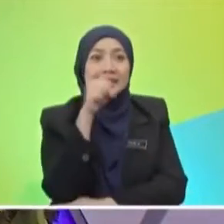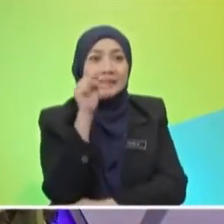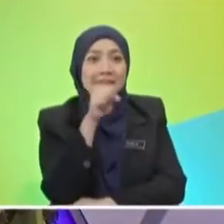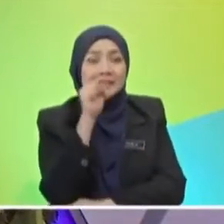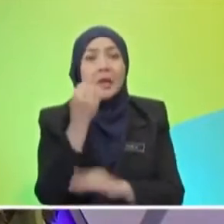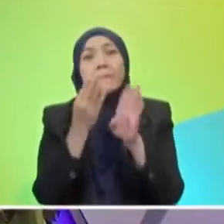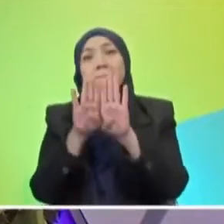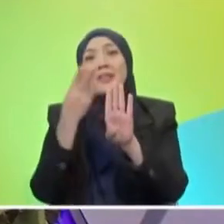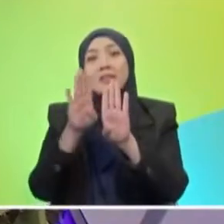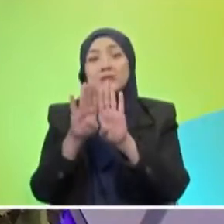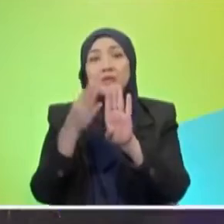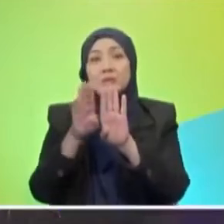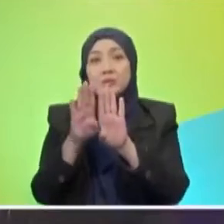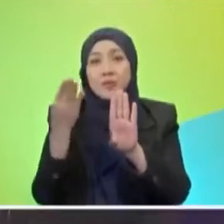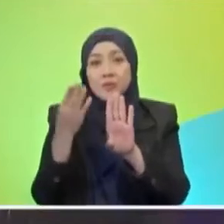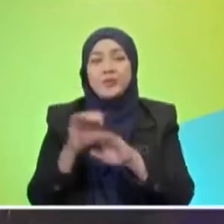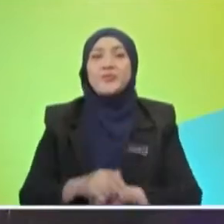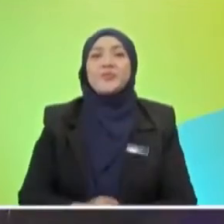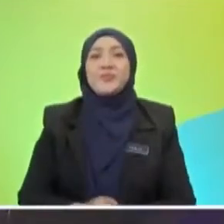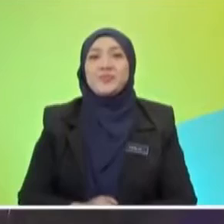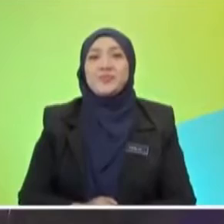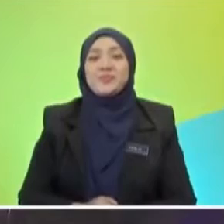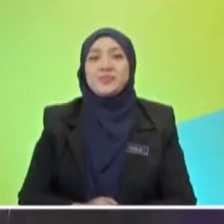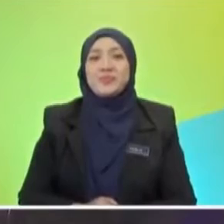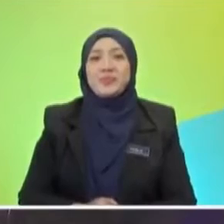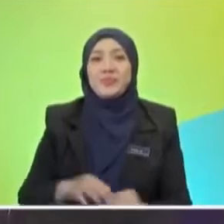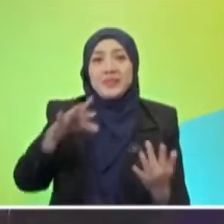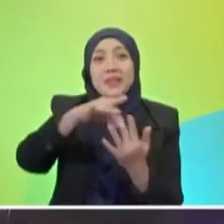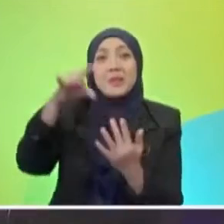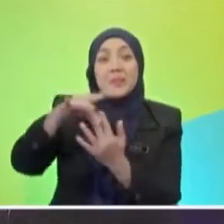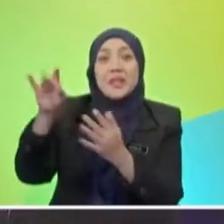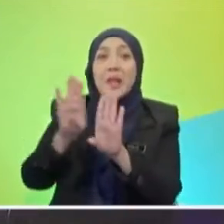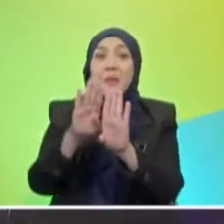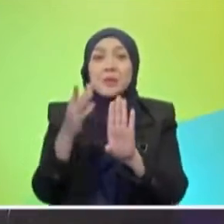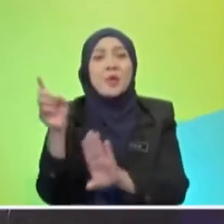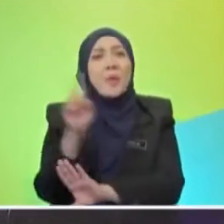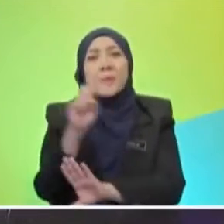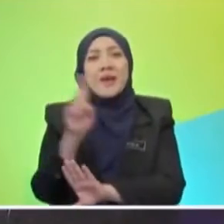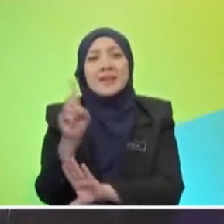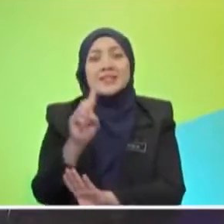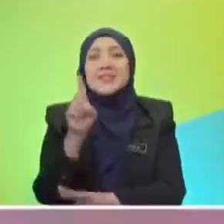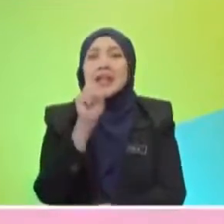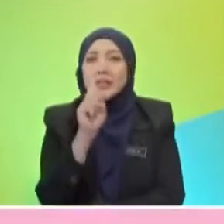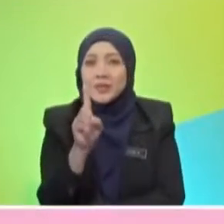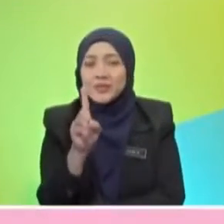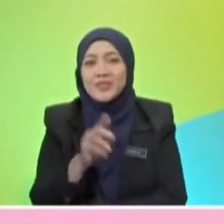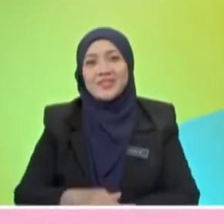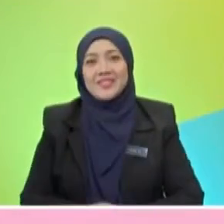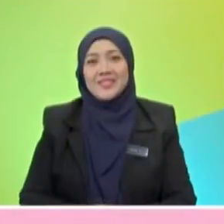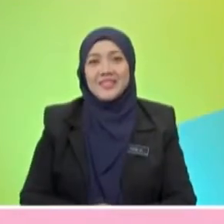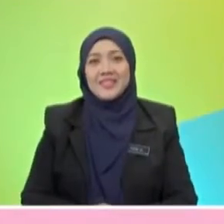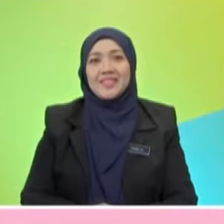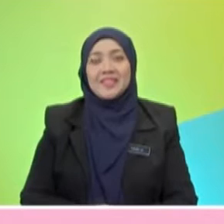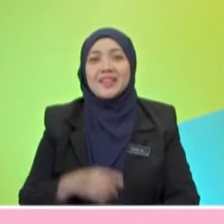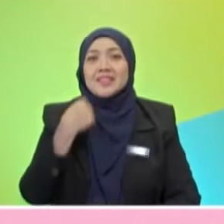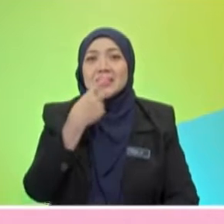buka pintu. Pilih pintu yang mana satu. Amboi, siapa